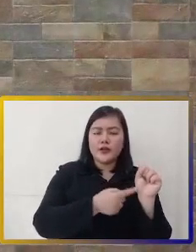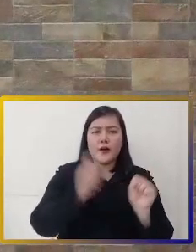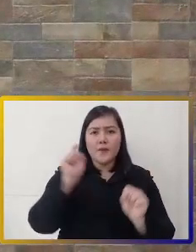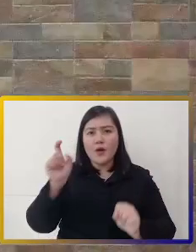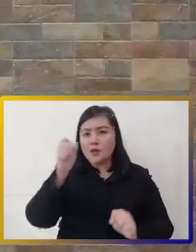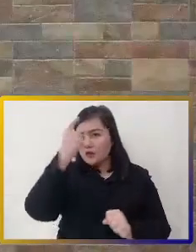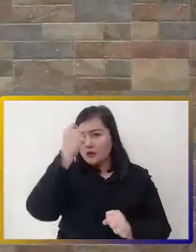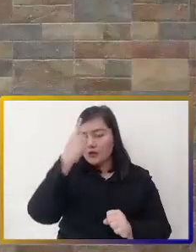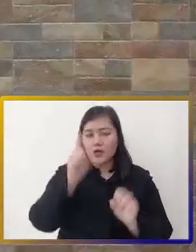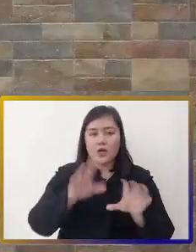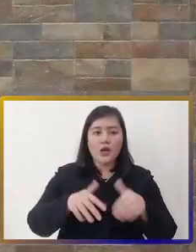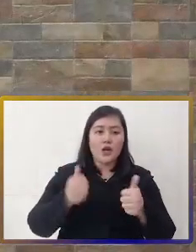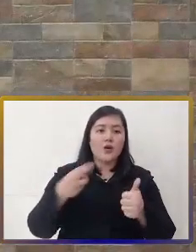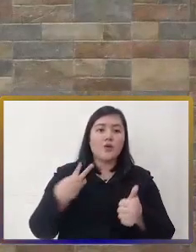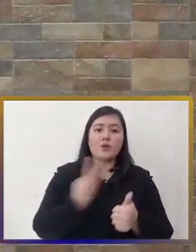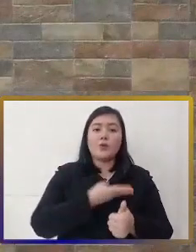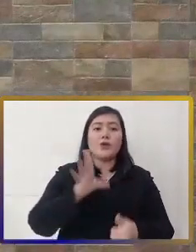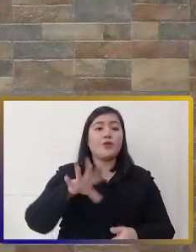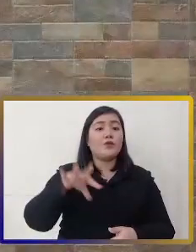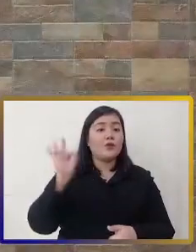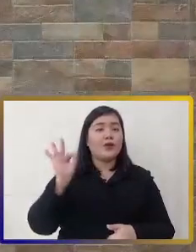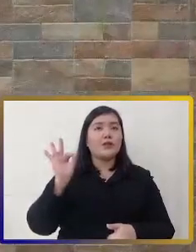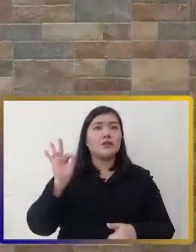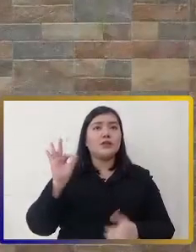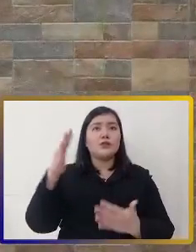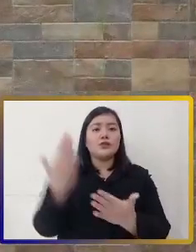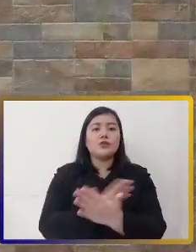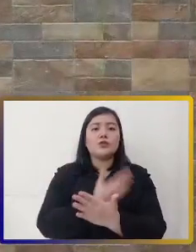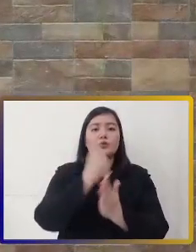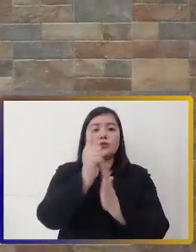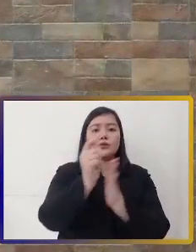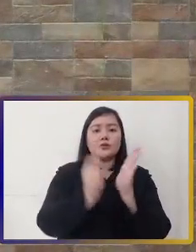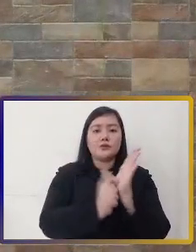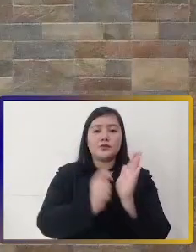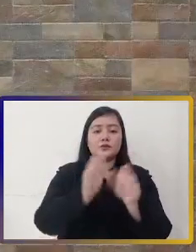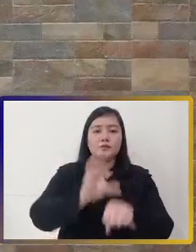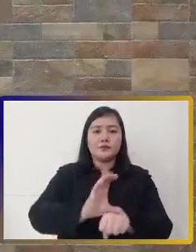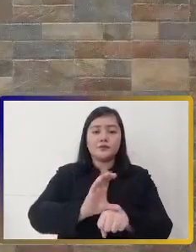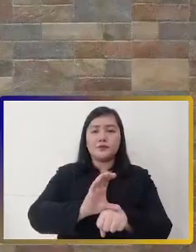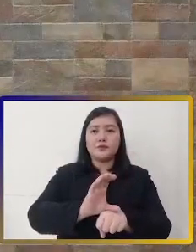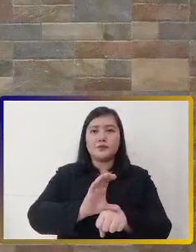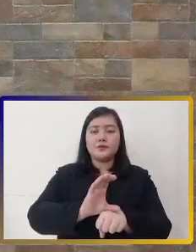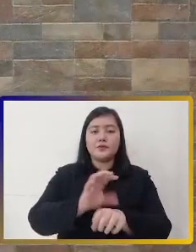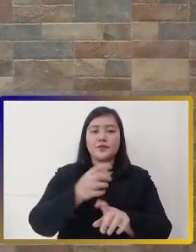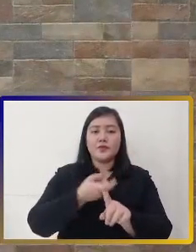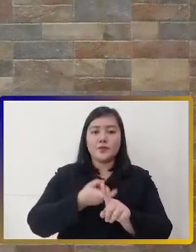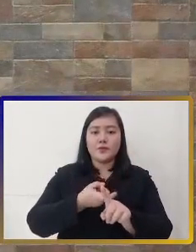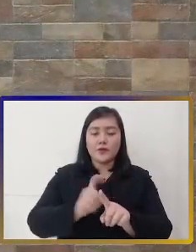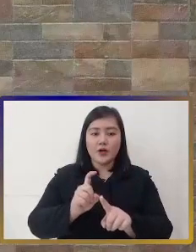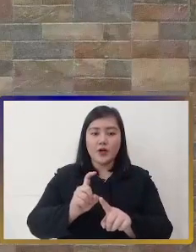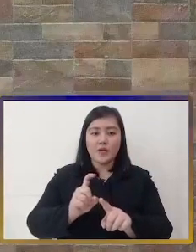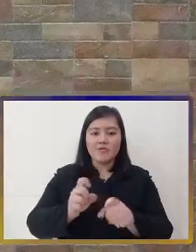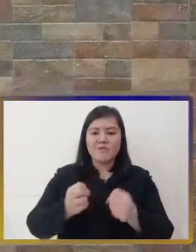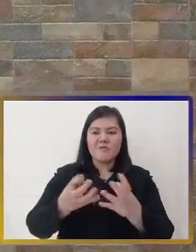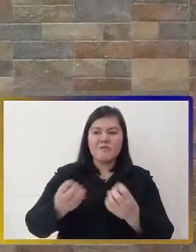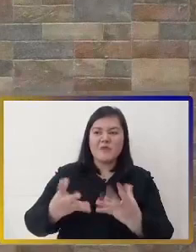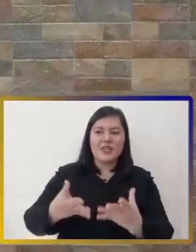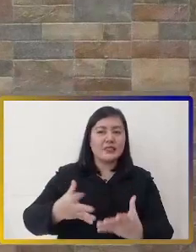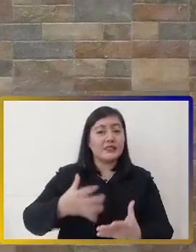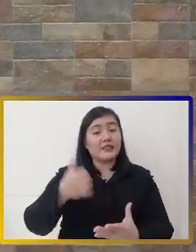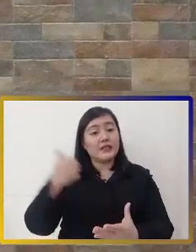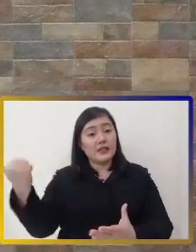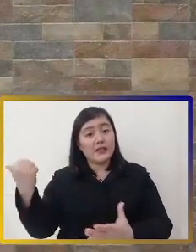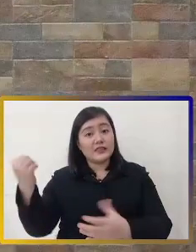New Testament church? Ito po yan. How shall we find the New Testament church from among the multitudes